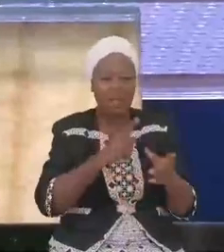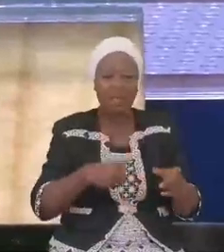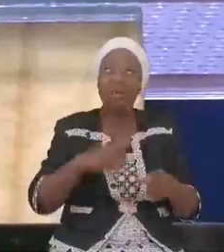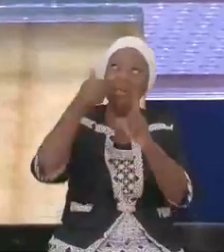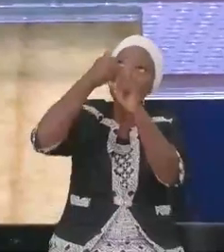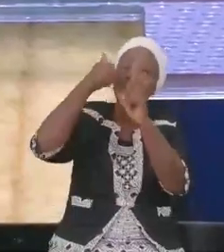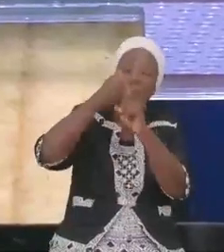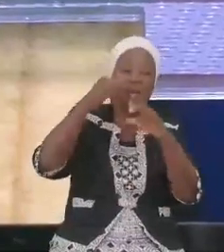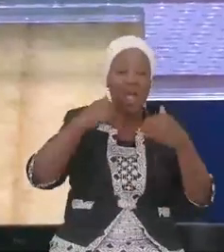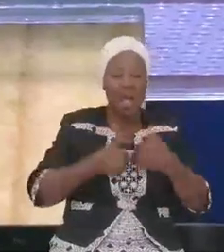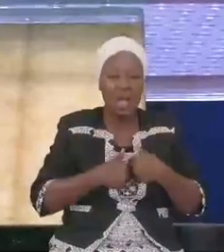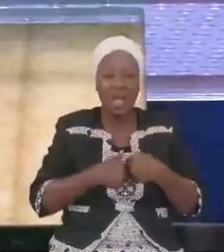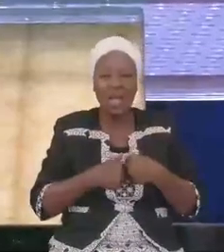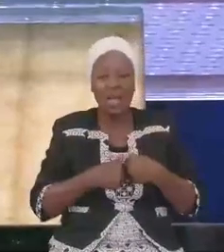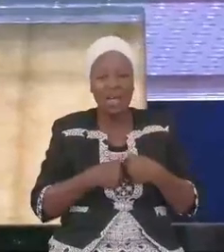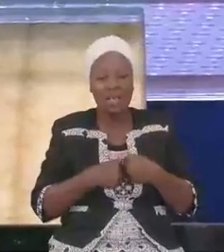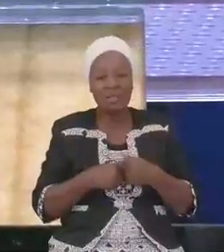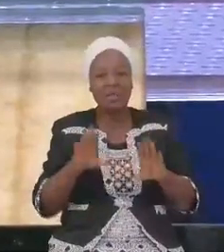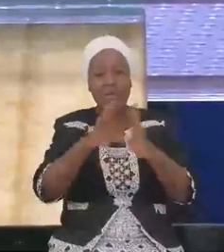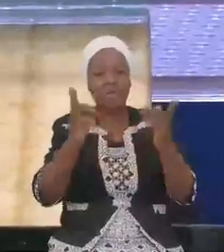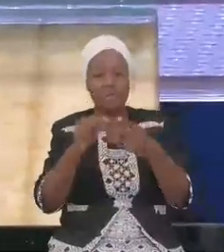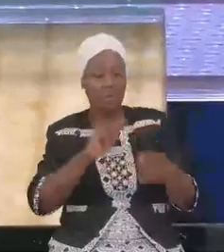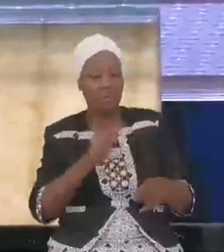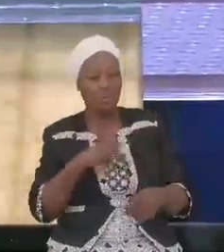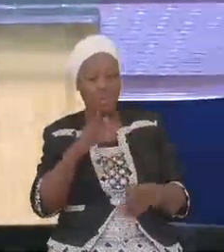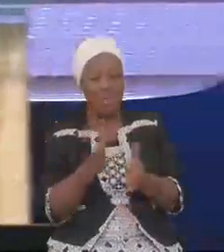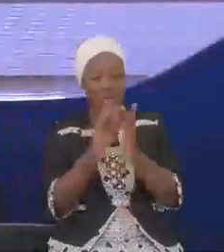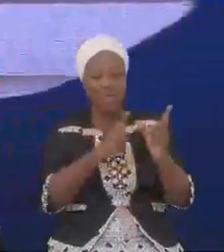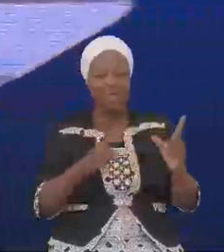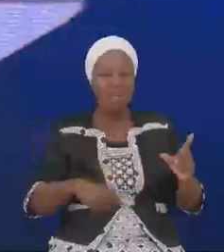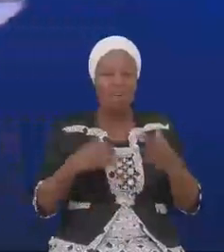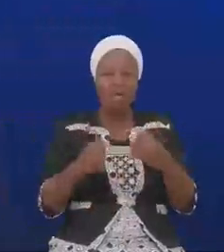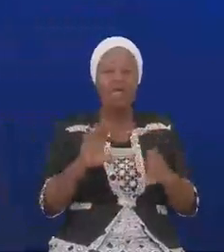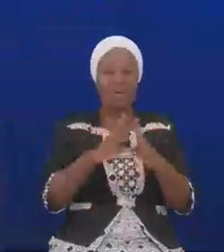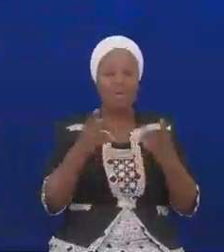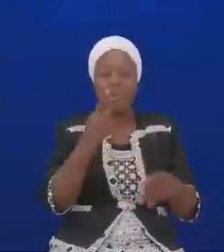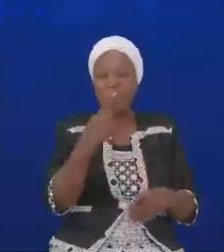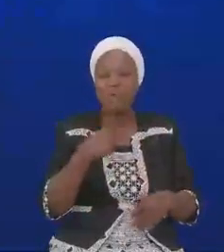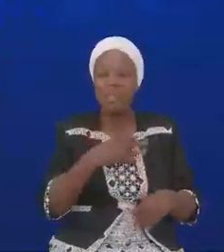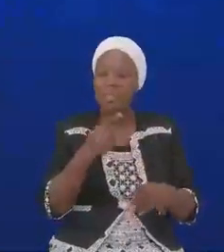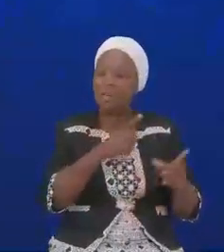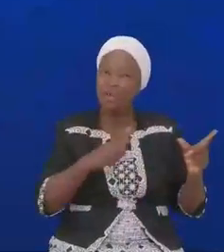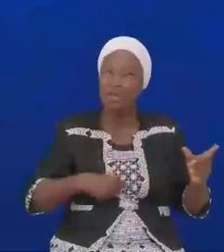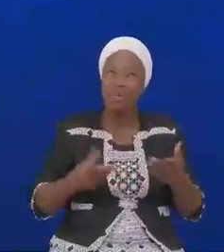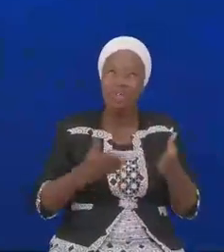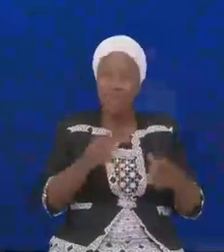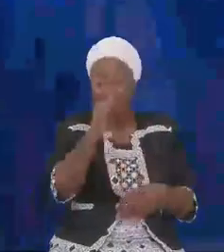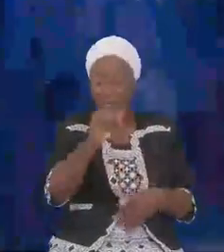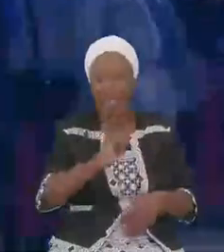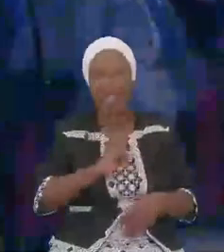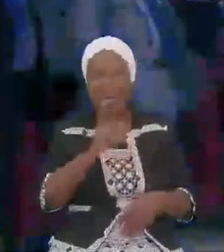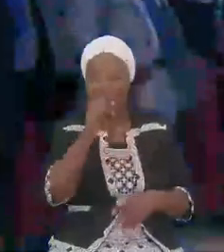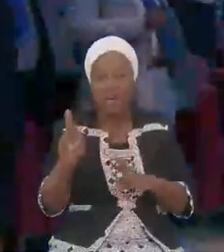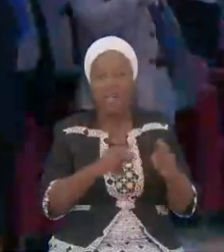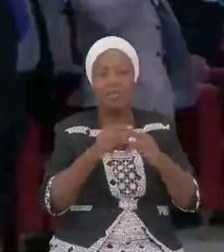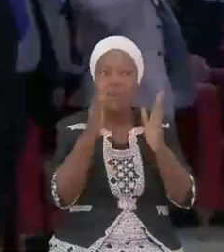lui-même nous a montrées, tu demandes au Seigneur, Seigneur, me voici, je suis prêt à prier, je